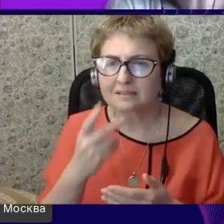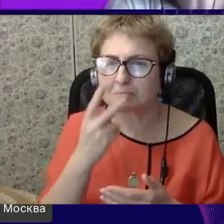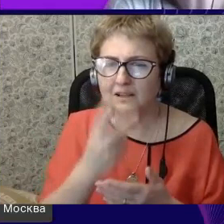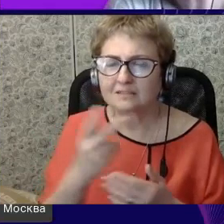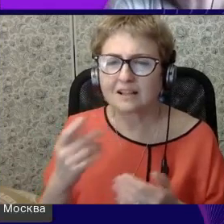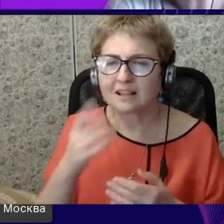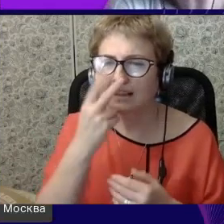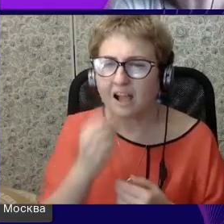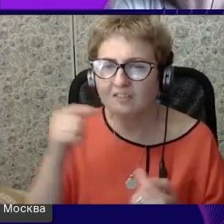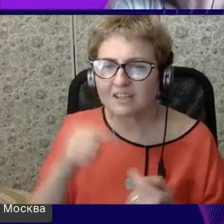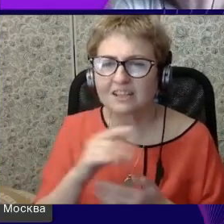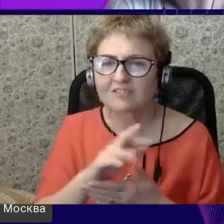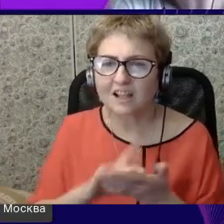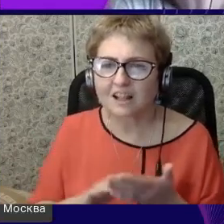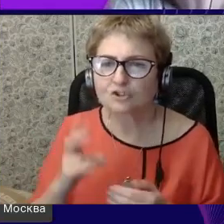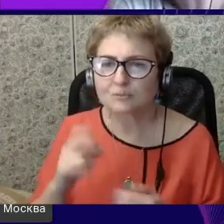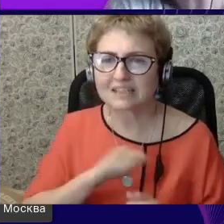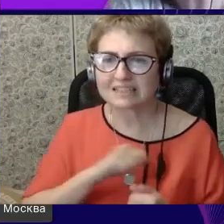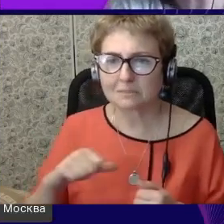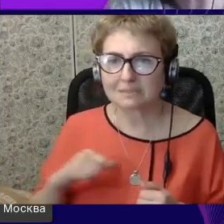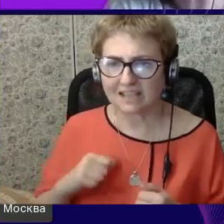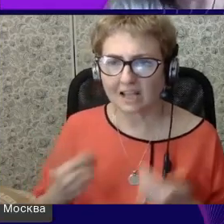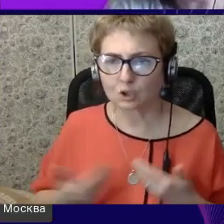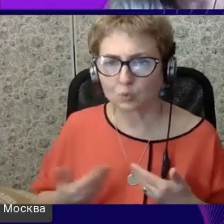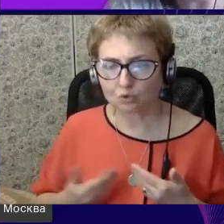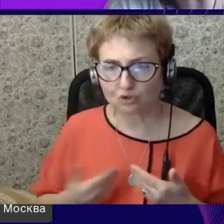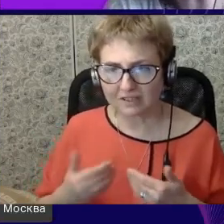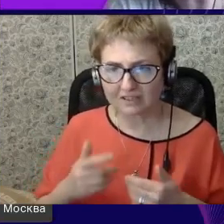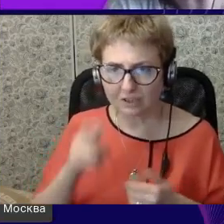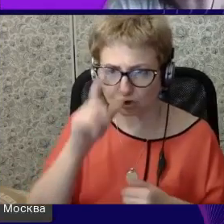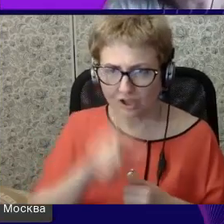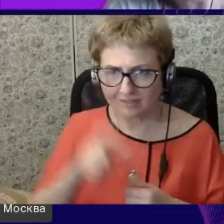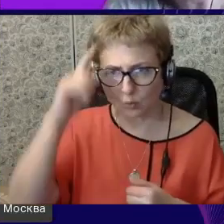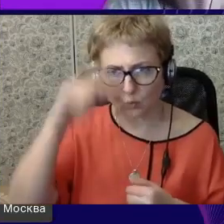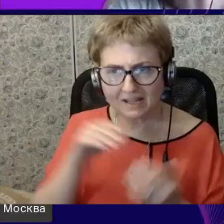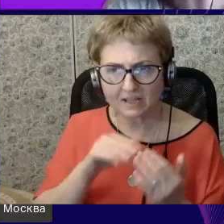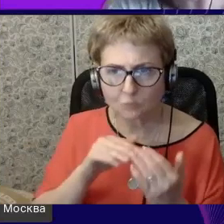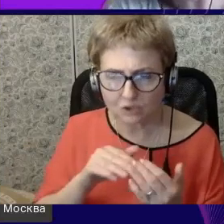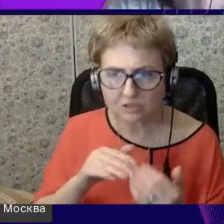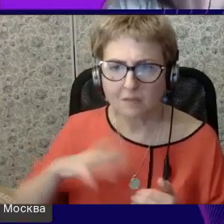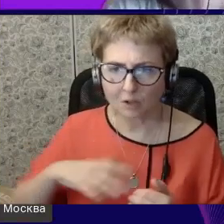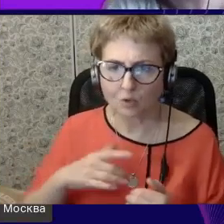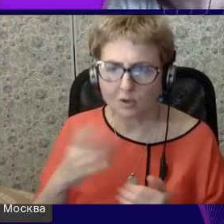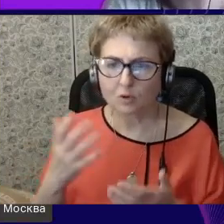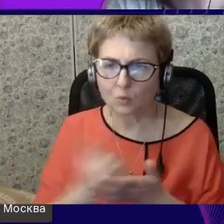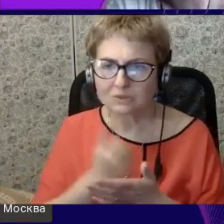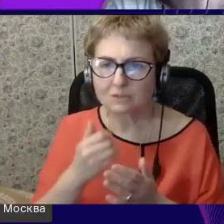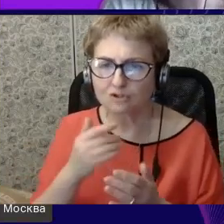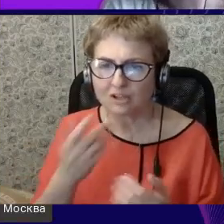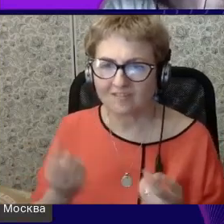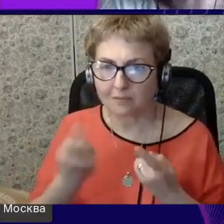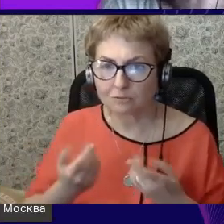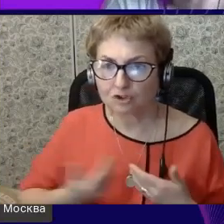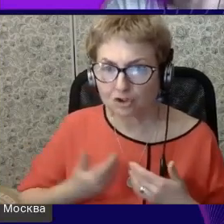тем не менее, самое главное экстраполировать полученные навыки на в дальнейшем на самостоятельную жизнь. То